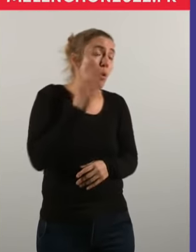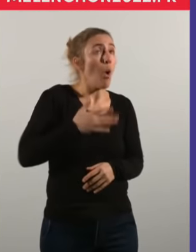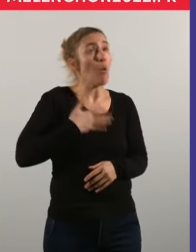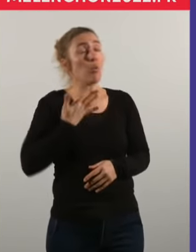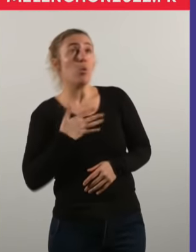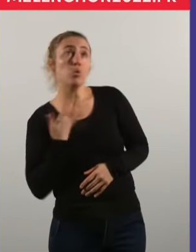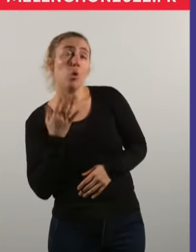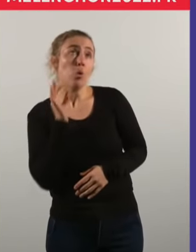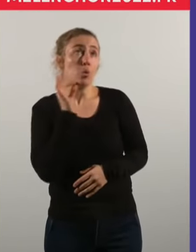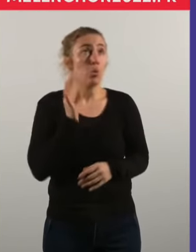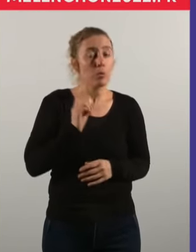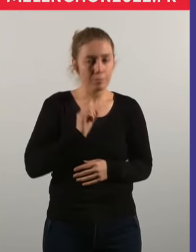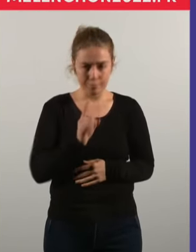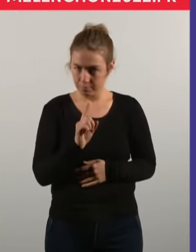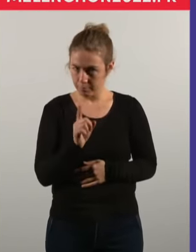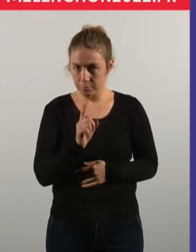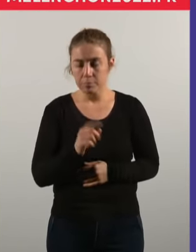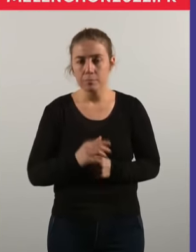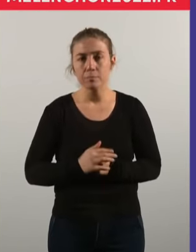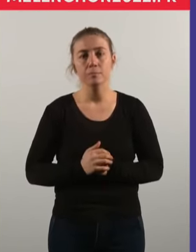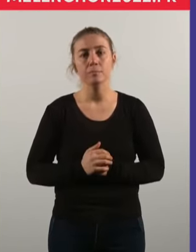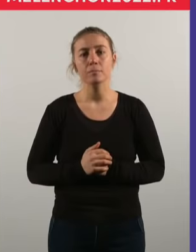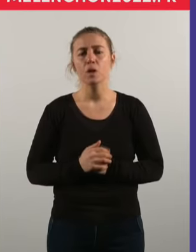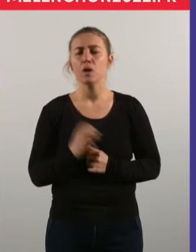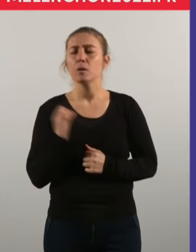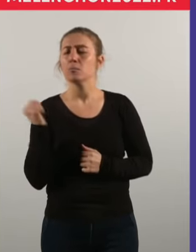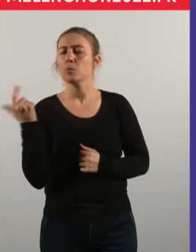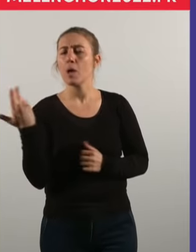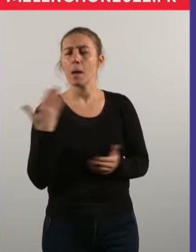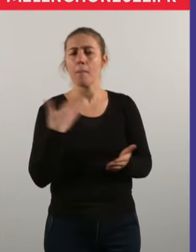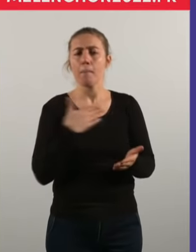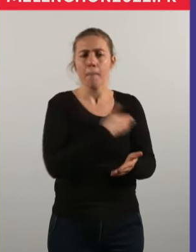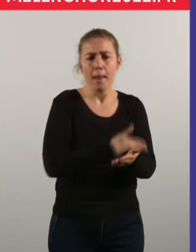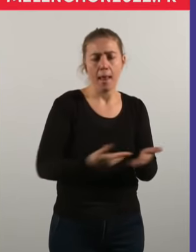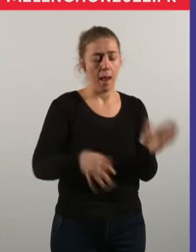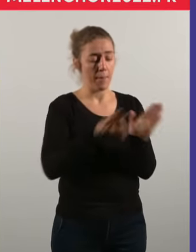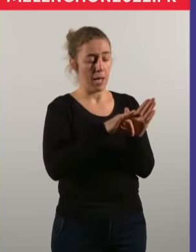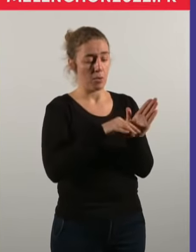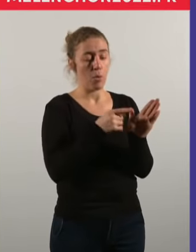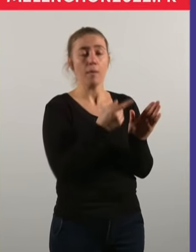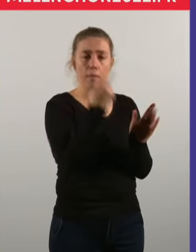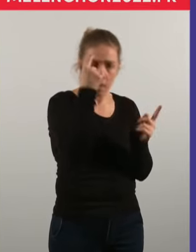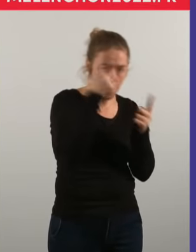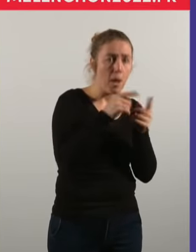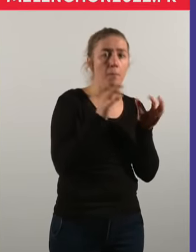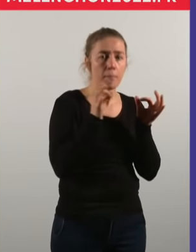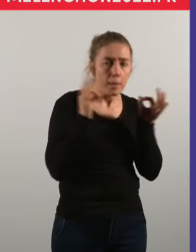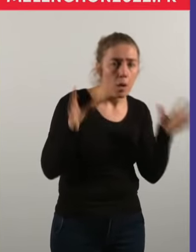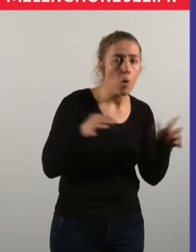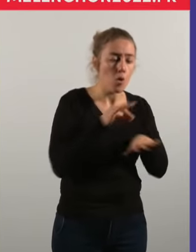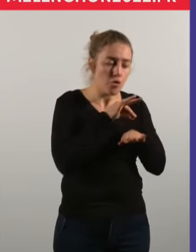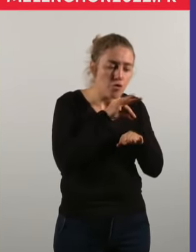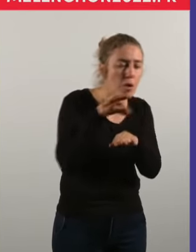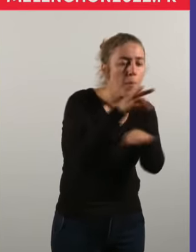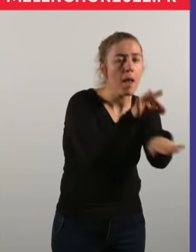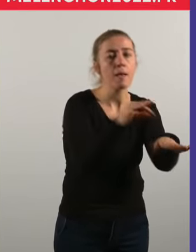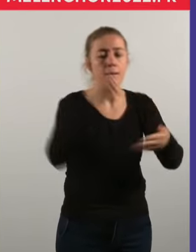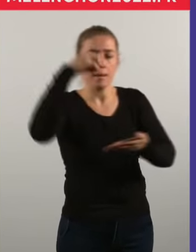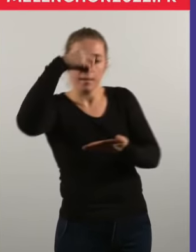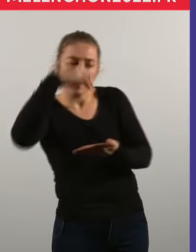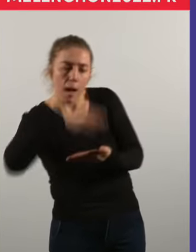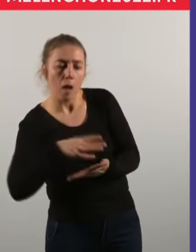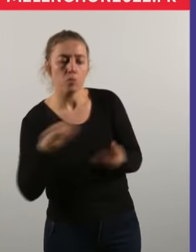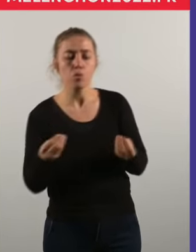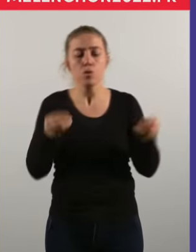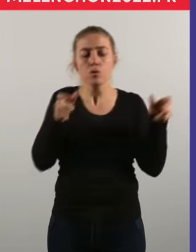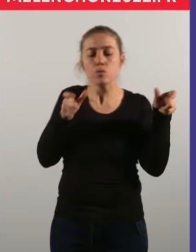nous autres Français. Des milliers d'applications, météo, GPS, cartographie, surveillance écologique